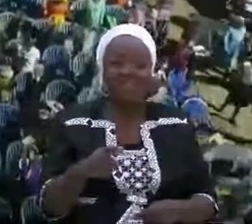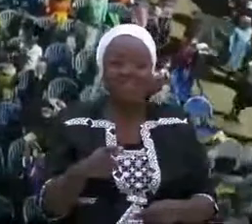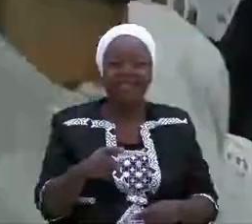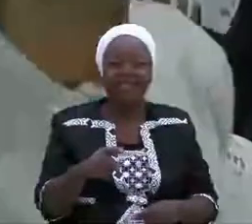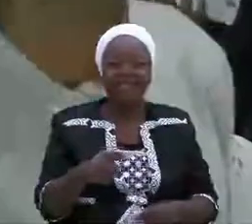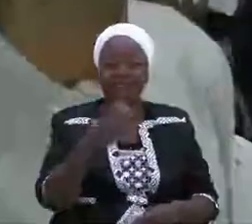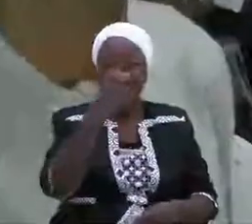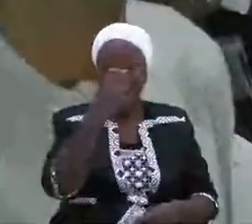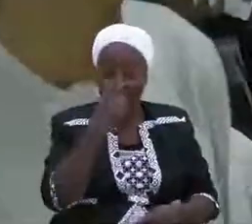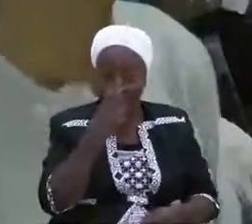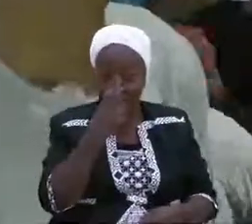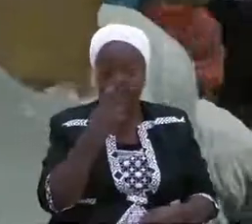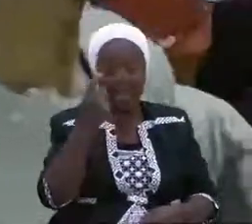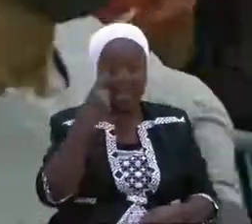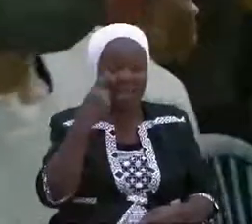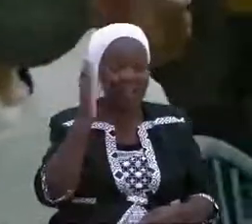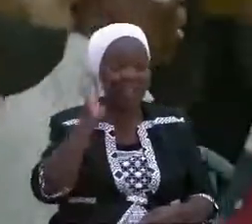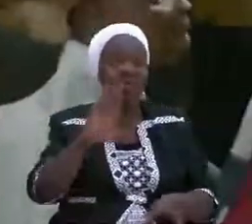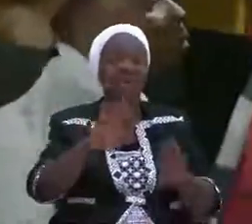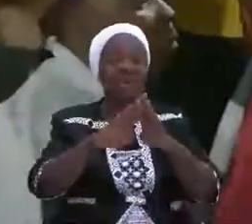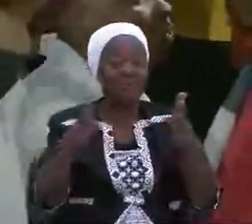Les yeux aveugles vont s'ouvrir.